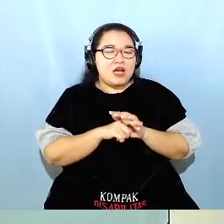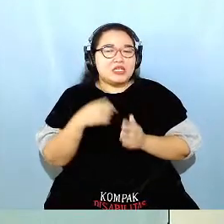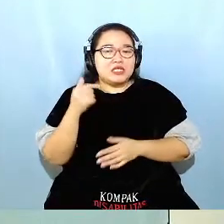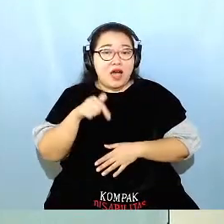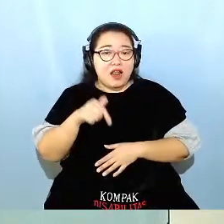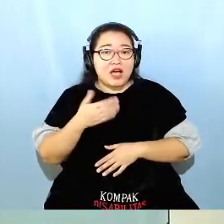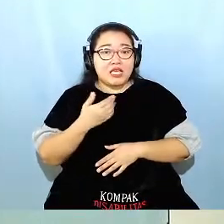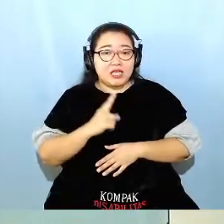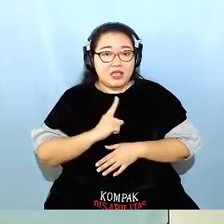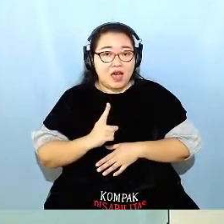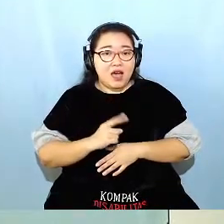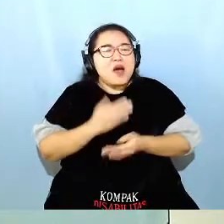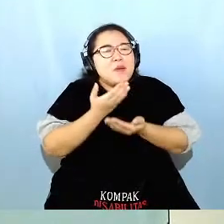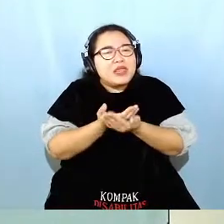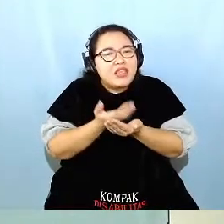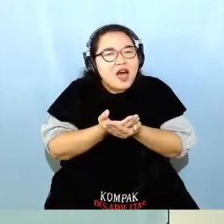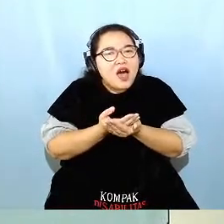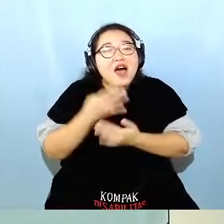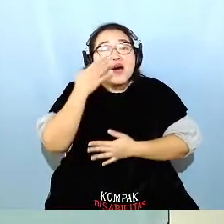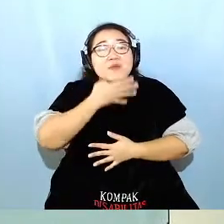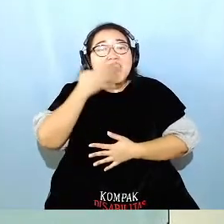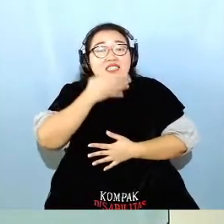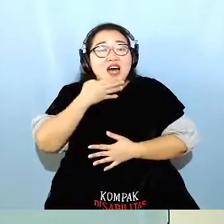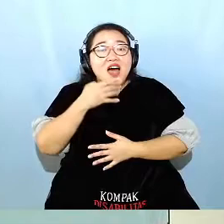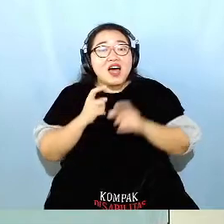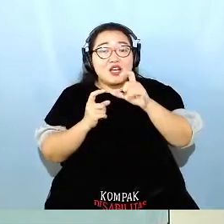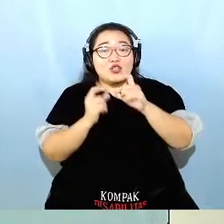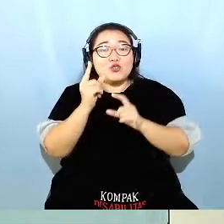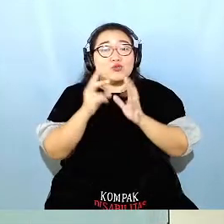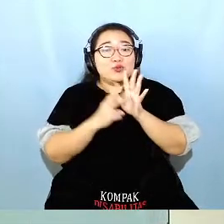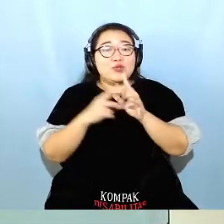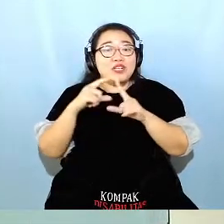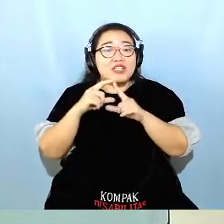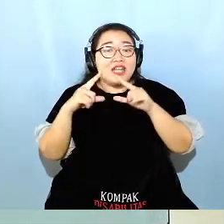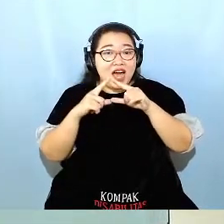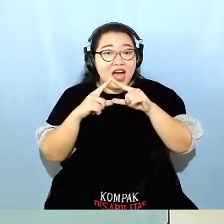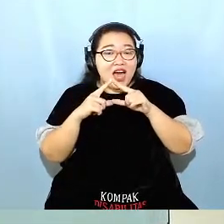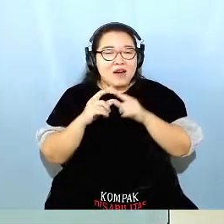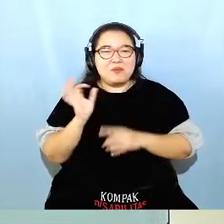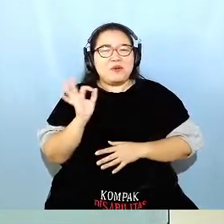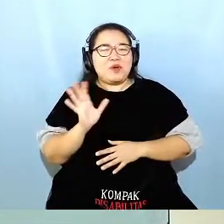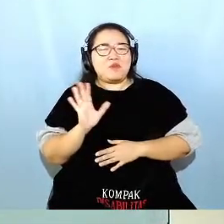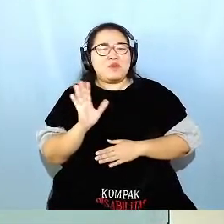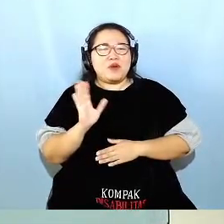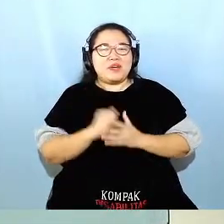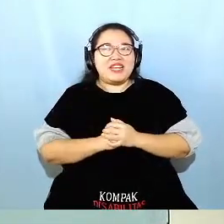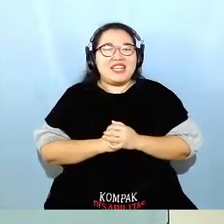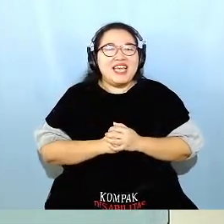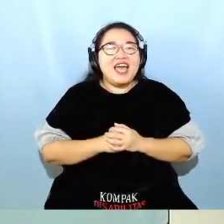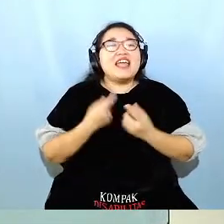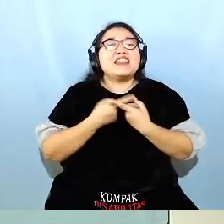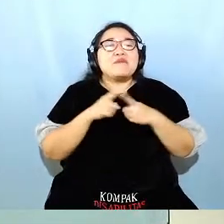Inggris. Yang saya ajakkan pagi ini adalah mari untuk membangun